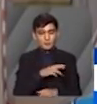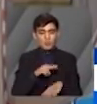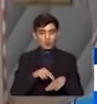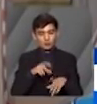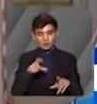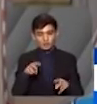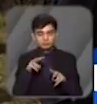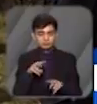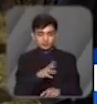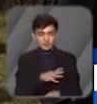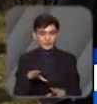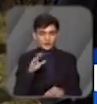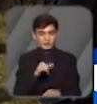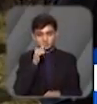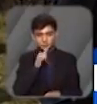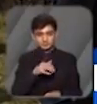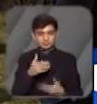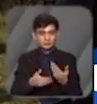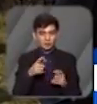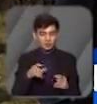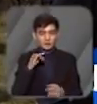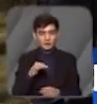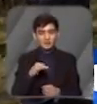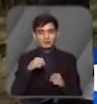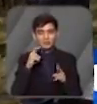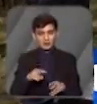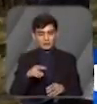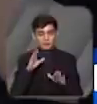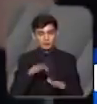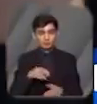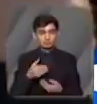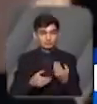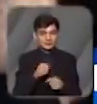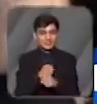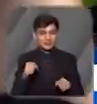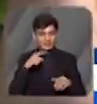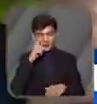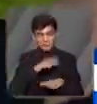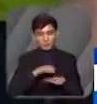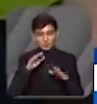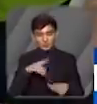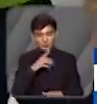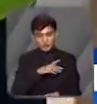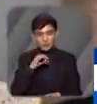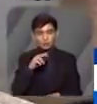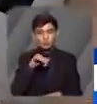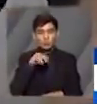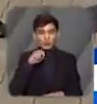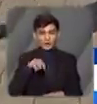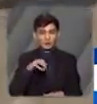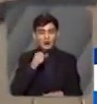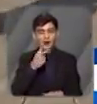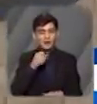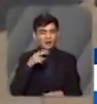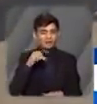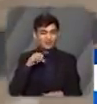жаяу жүргіншілердің жолын бөгеп, тәуелсіздік монументі жанындағы алаңға аяқ бастырмады. Ал азаматтық белсенді Дулат Ағаділдің қазасына